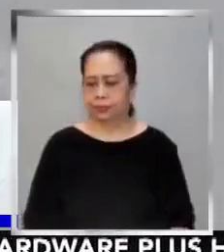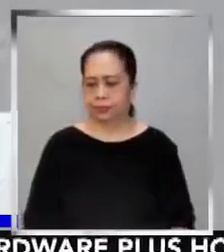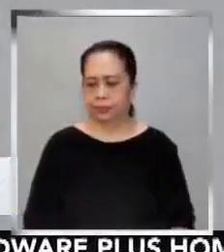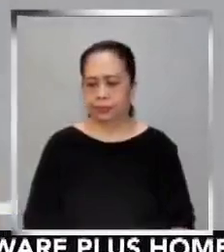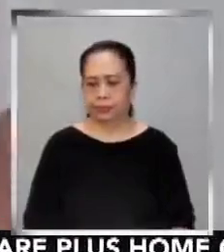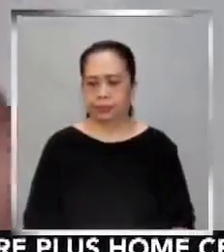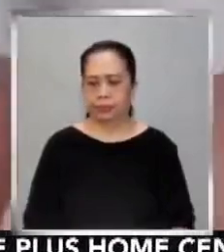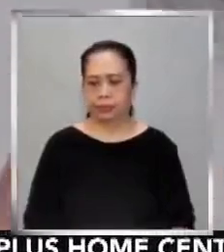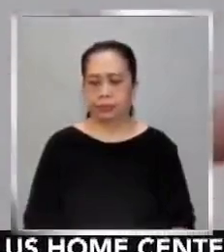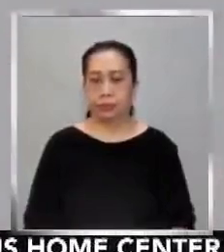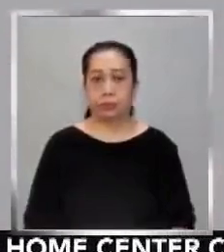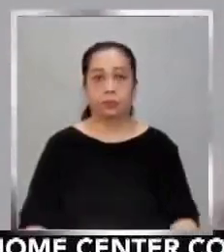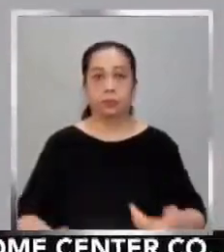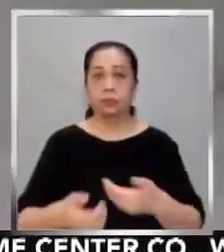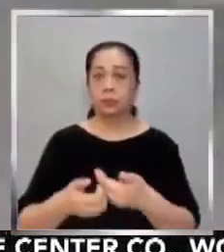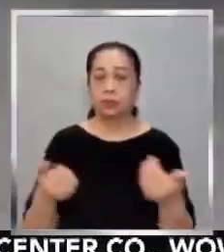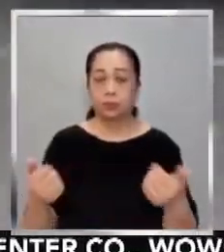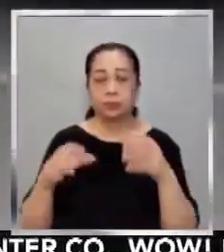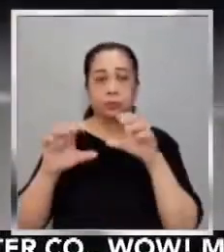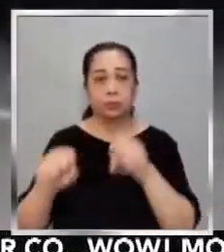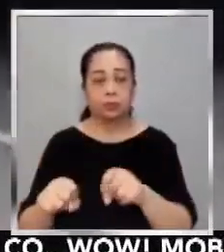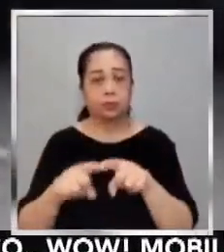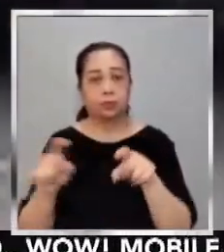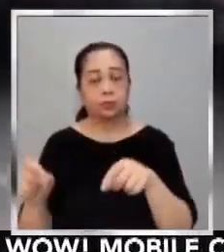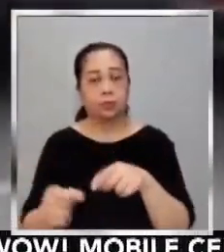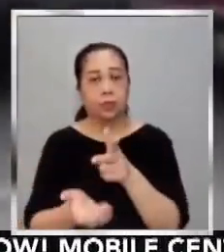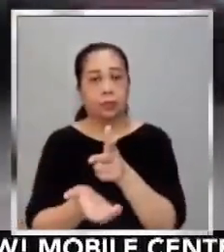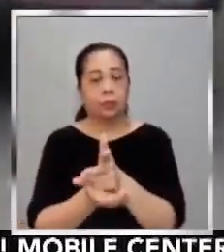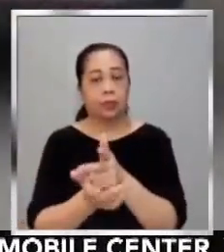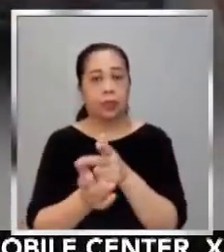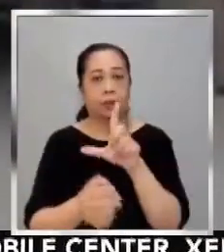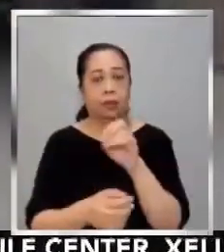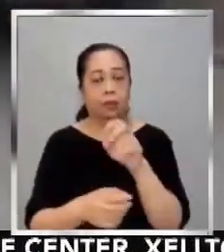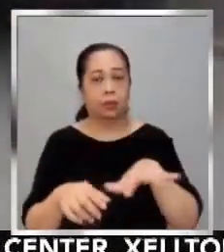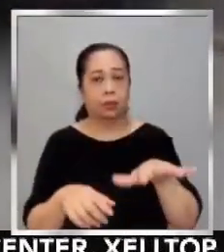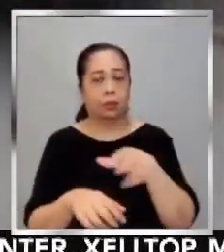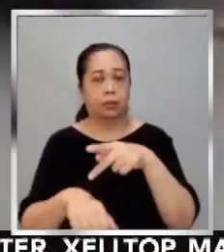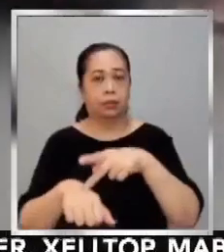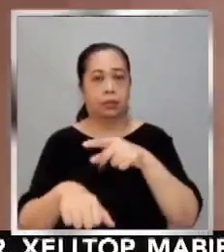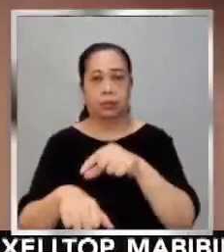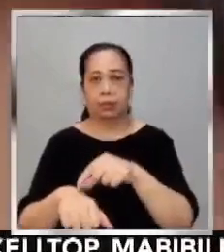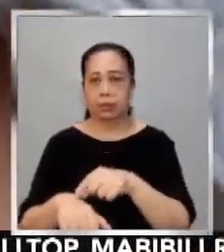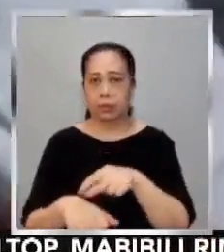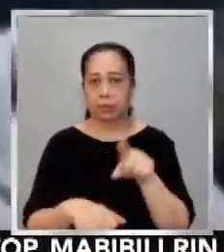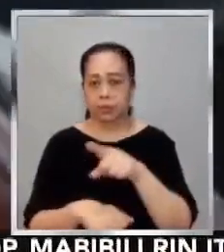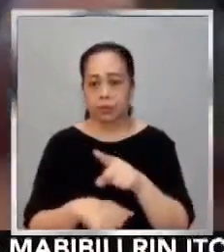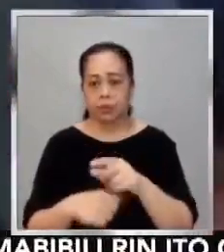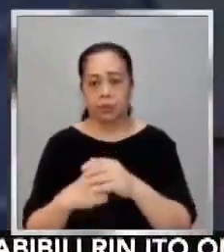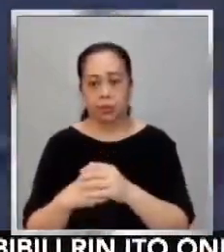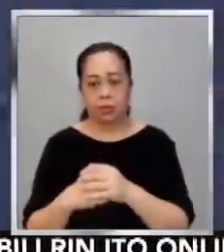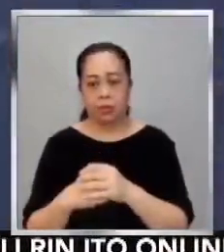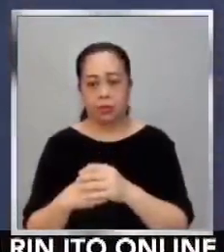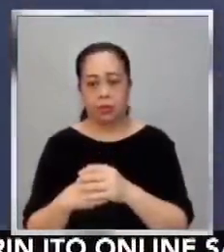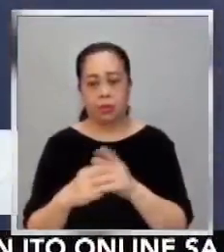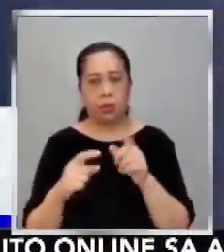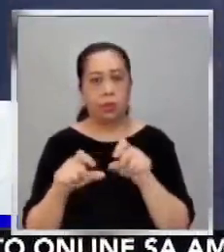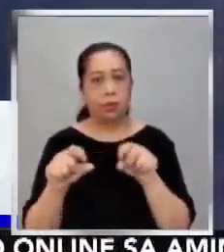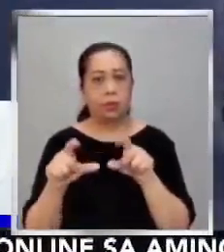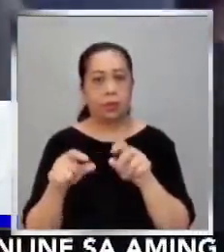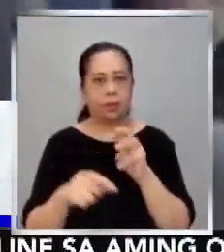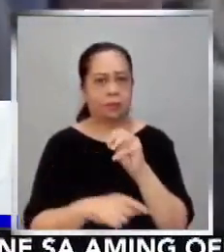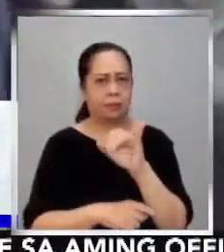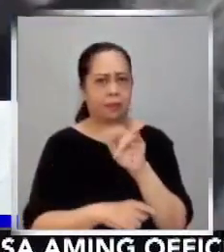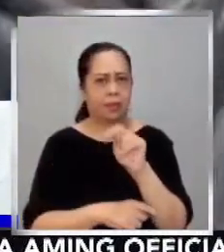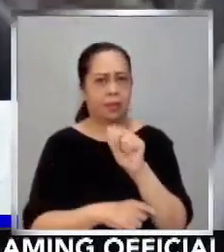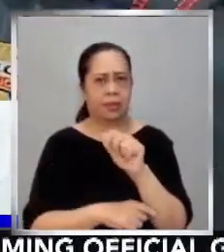Sa hiwalay na operasyon, nadakip naman sa parking lot ng isang commercial complex sa Paranaque ang seller umano ng mga mina na nakatransaksyon ng